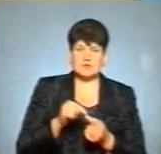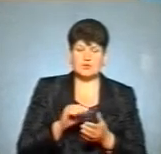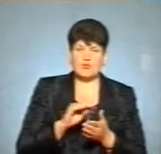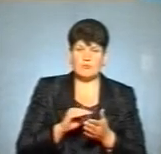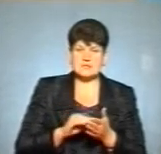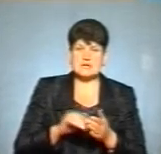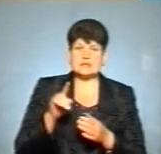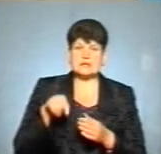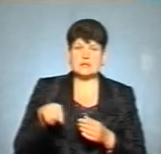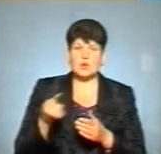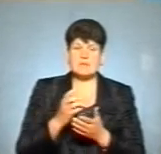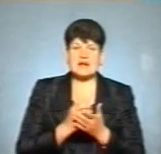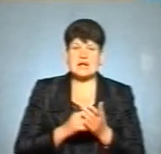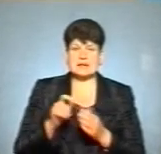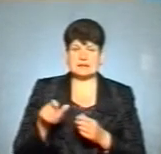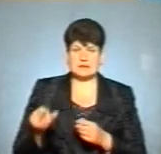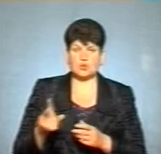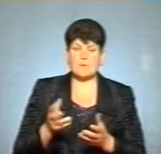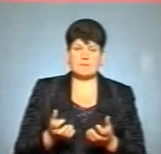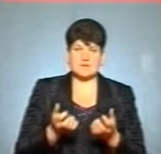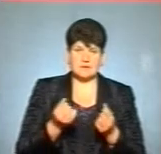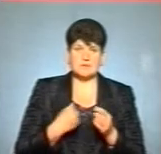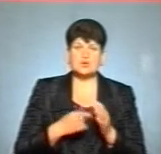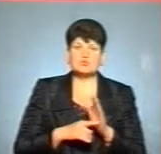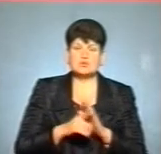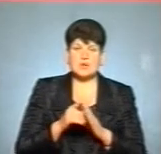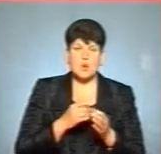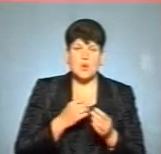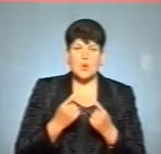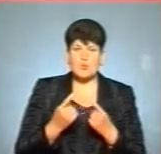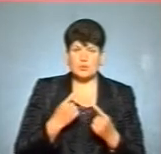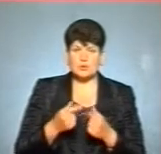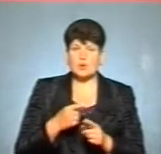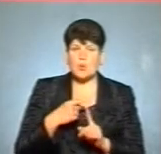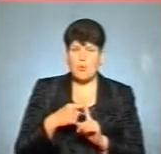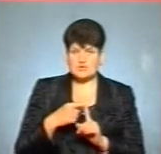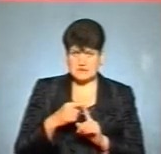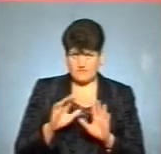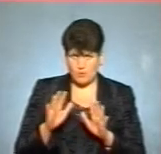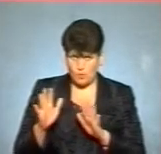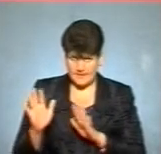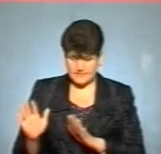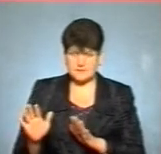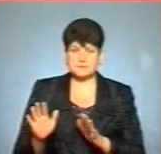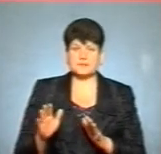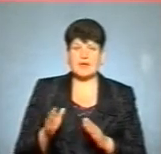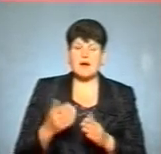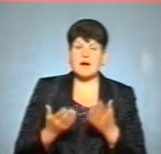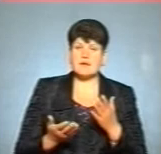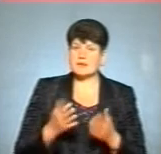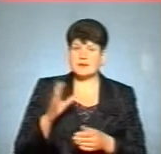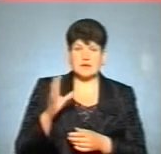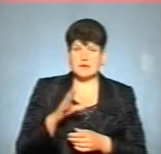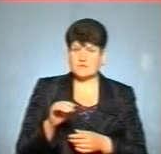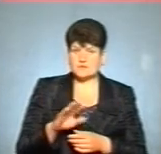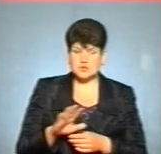того кандидата, якого він підтримує. Це ми наразі розпочали обговорювати позитивні моменти, я так розумію, цих так. змін. Однак не повсюди